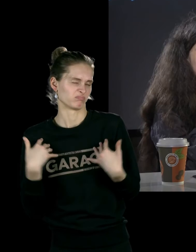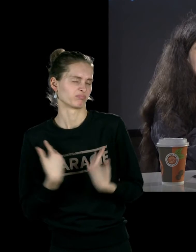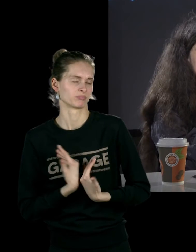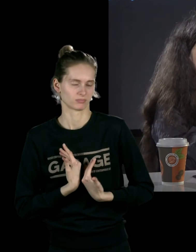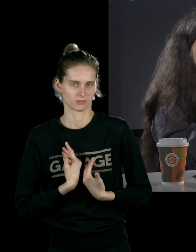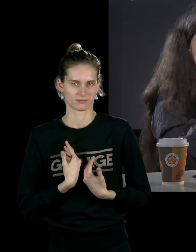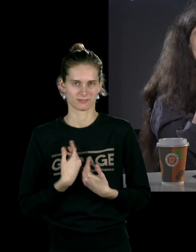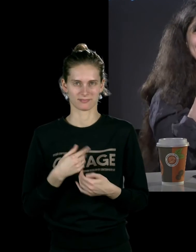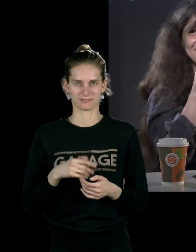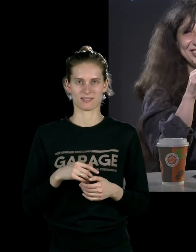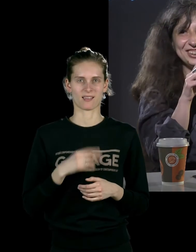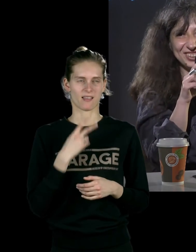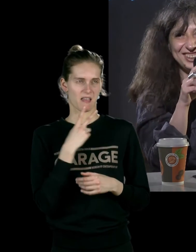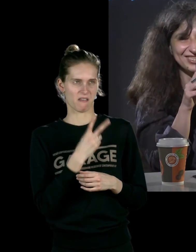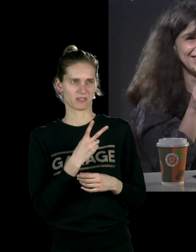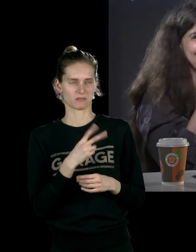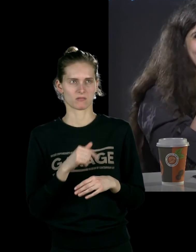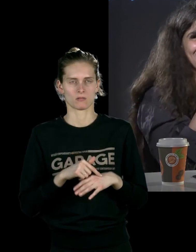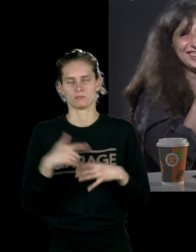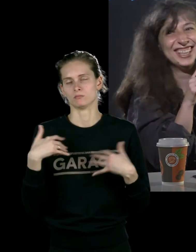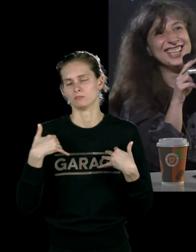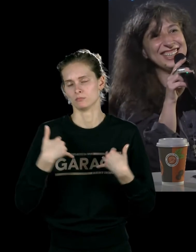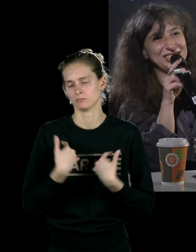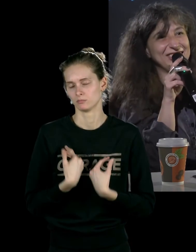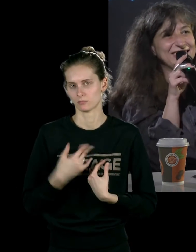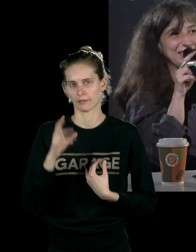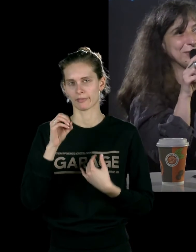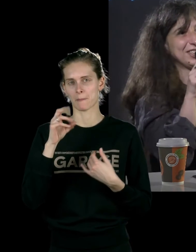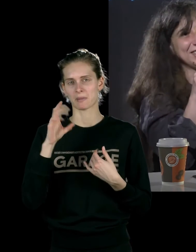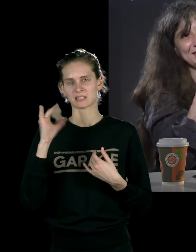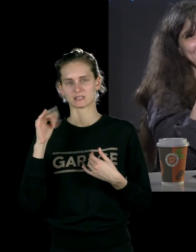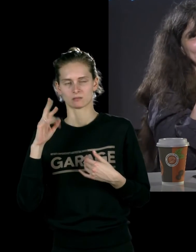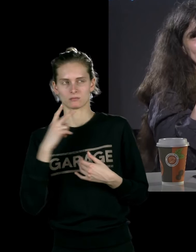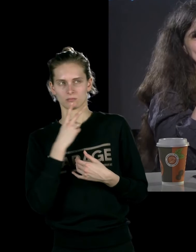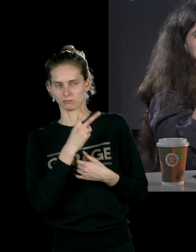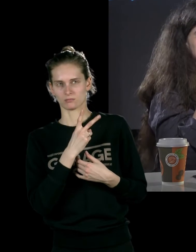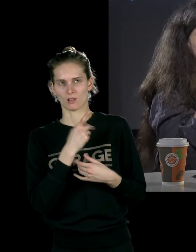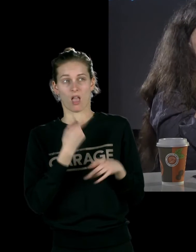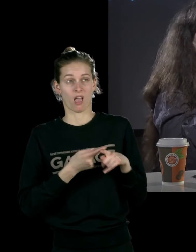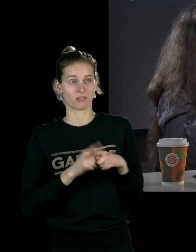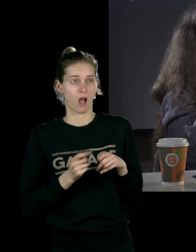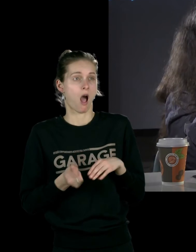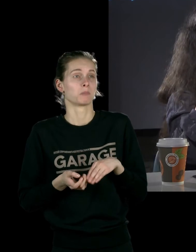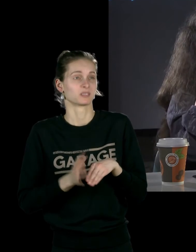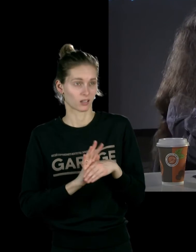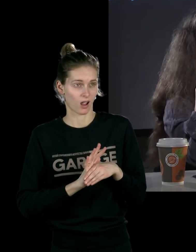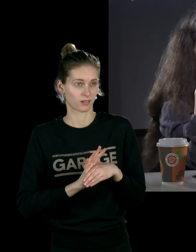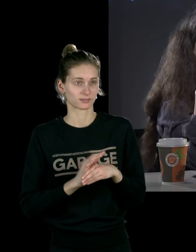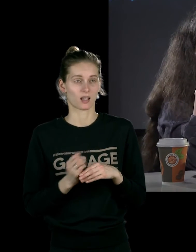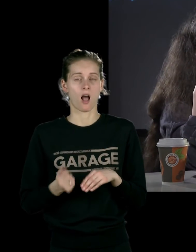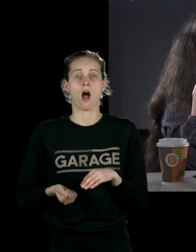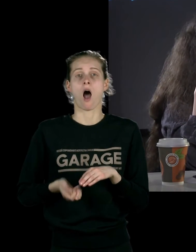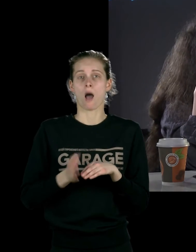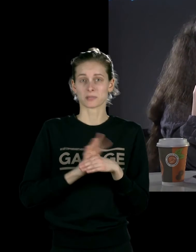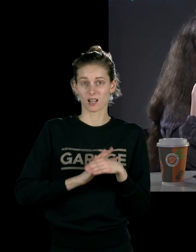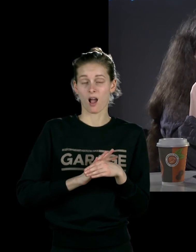это депрессивная, что это депрессивная живопись. И что если это абстракция, то если уж абстракция имеет право на